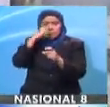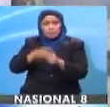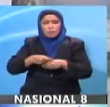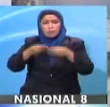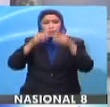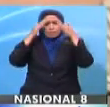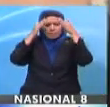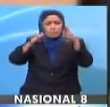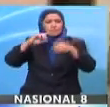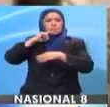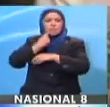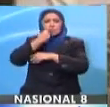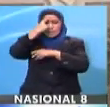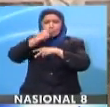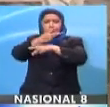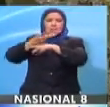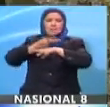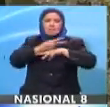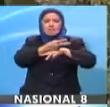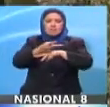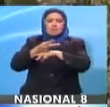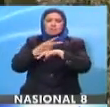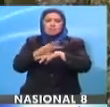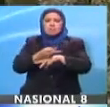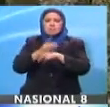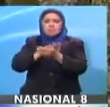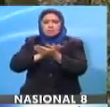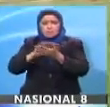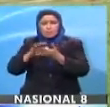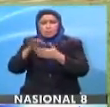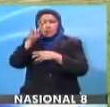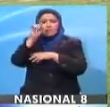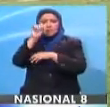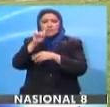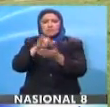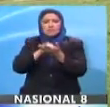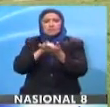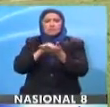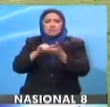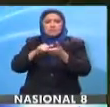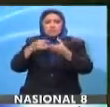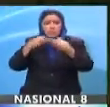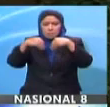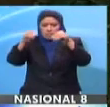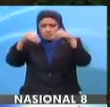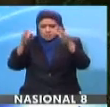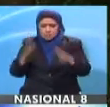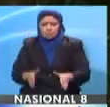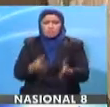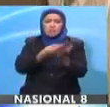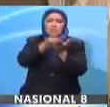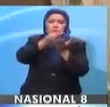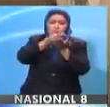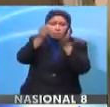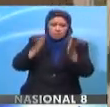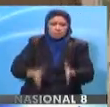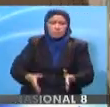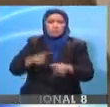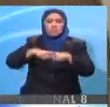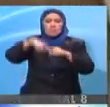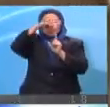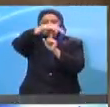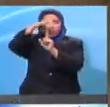perhatian serius dalam mengawal penularan kes tersebut Sempena Ramadan ini peniaga dan orang ramai yang mengunjungi bazar Ramadan juga diminta menjaga